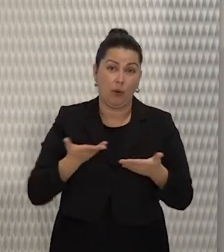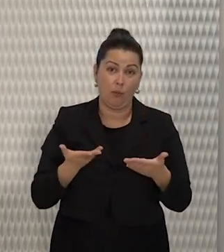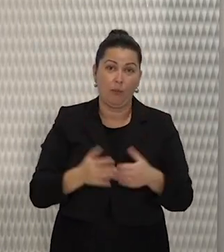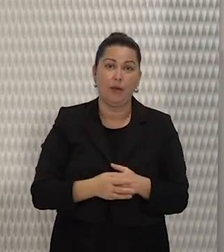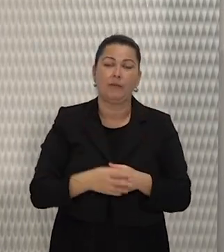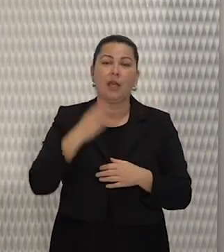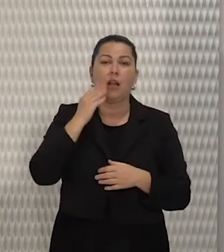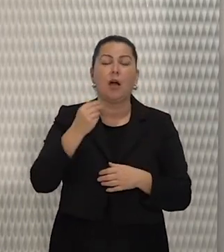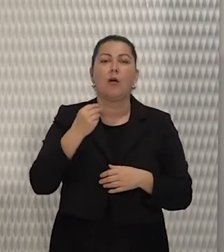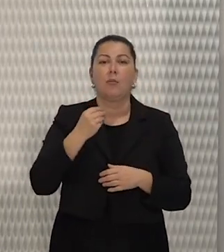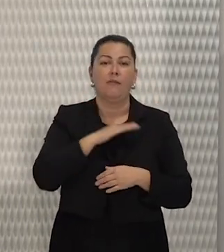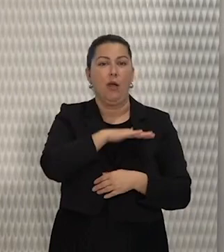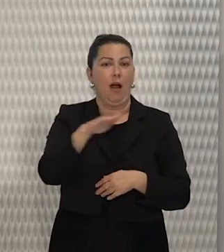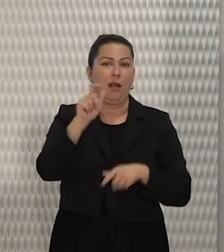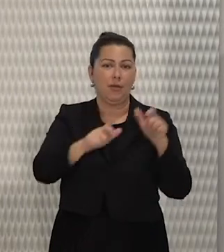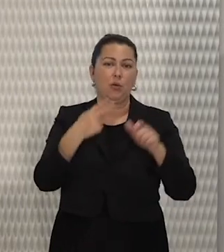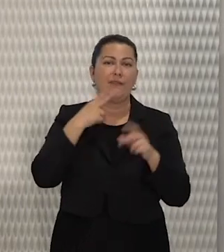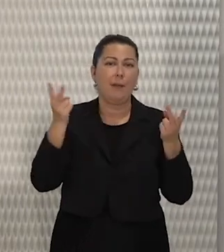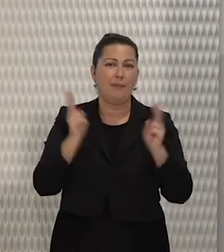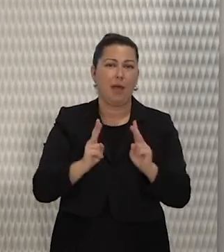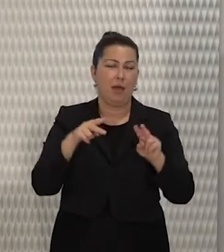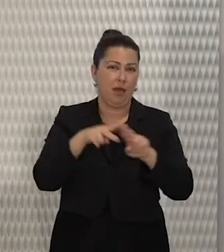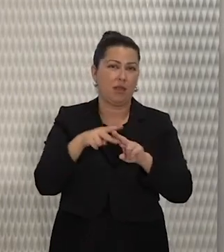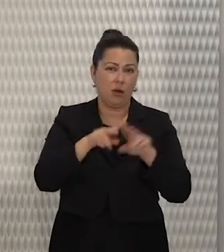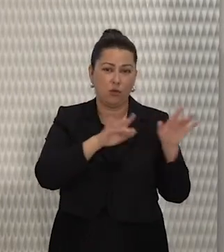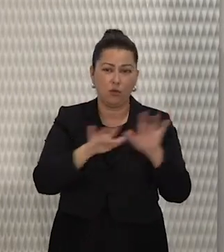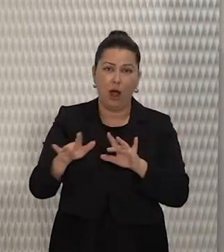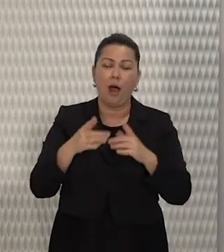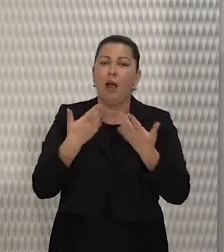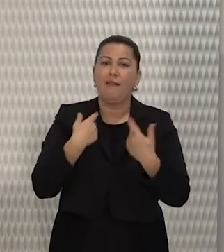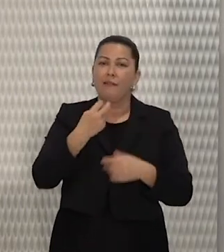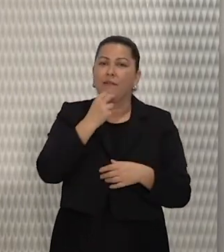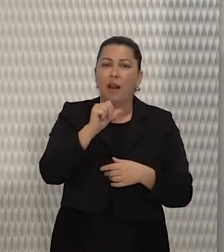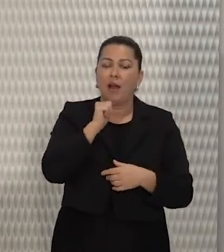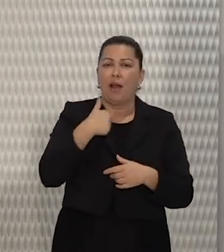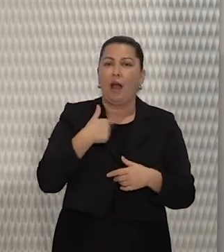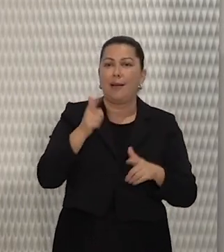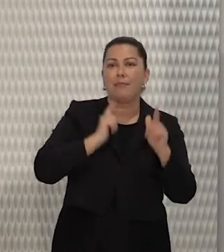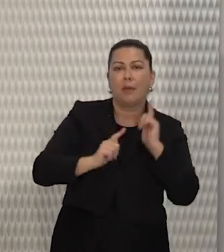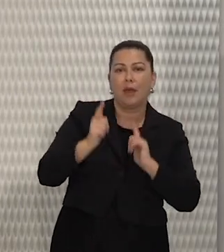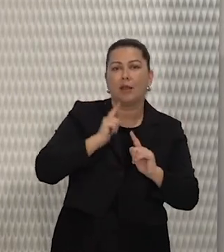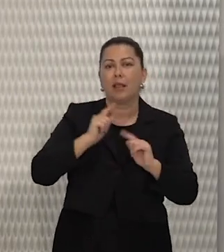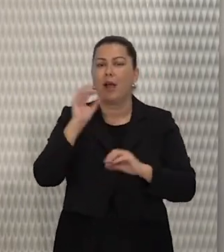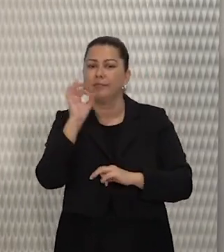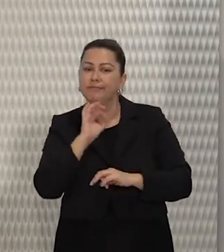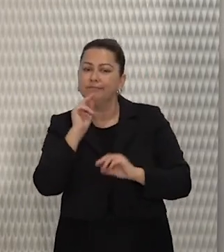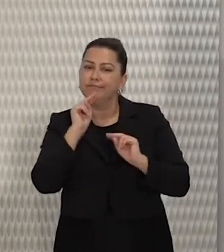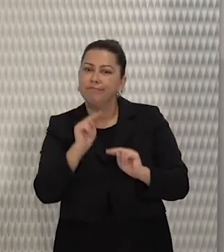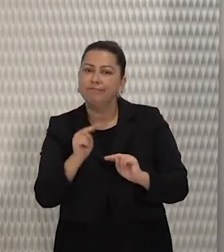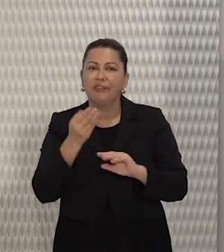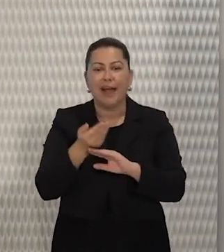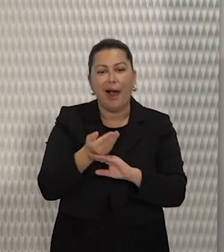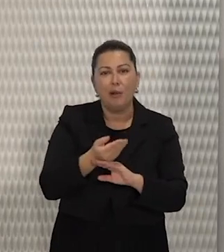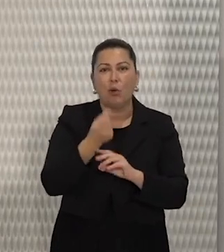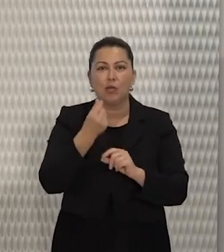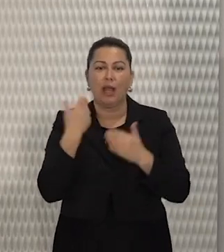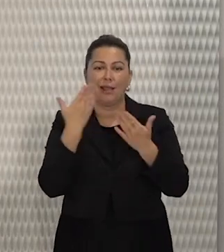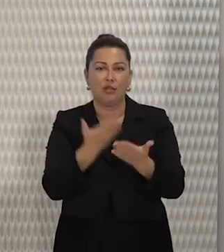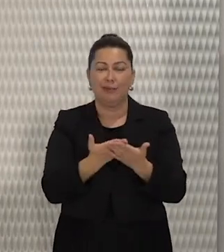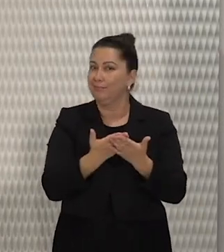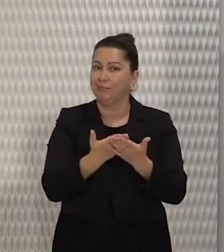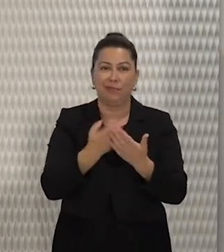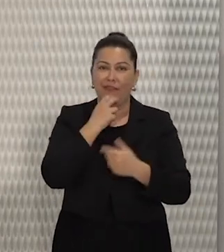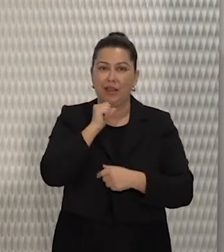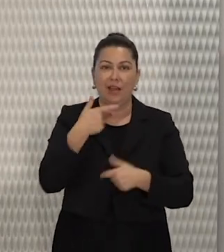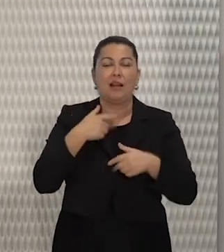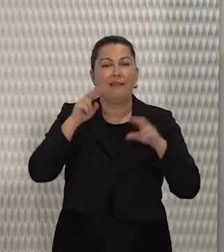alle Menschen mit Behinderung. Du willst kein Mitleid, du willst nicht zu Hause sitzen, Mitleid und Almosen oder Geld geschenkt bekommen. Du möchtest